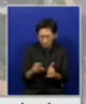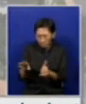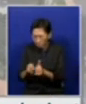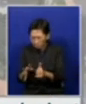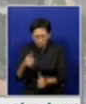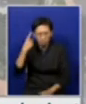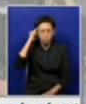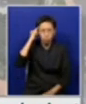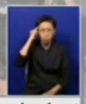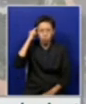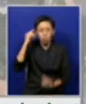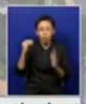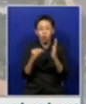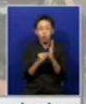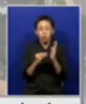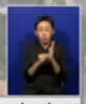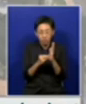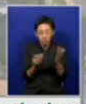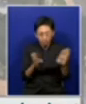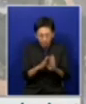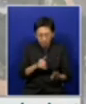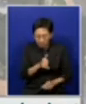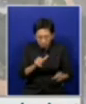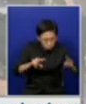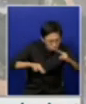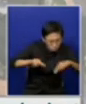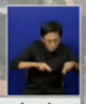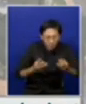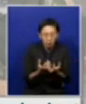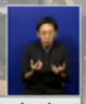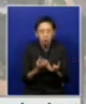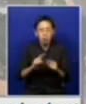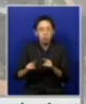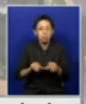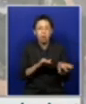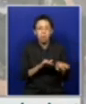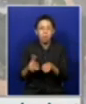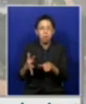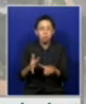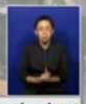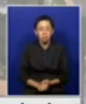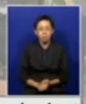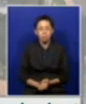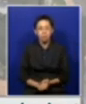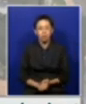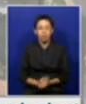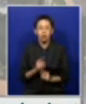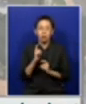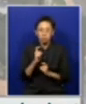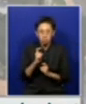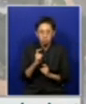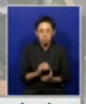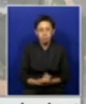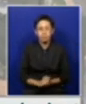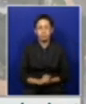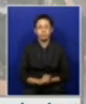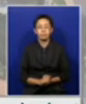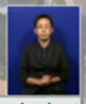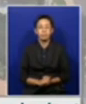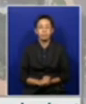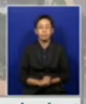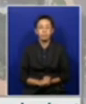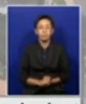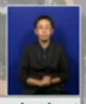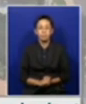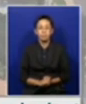กทม.เราต้องเข้าไปตรวจแล้วนะครับเครื่องไม้เครื่องมือไม่มีนะครับเราเสี่ยงนะครับแล้วก็สุดท้าย